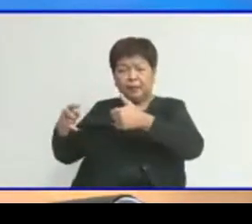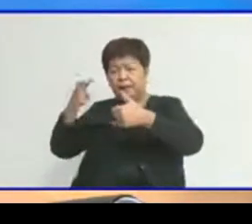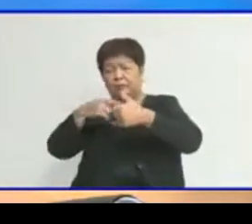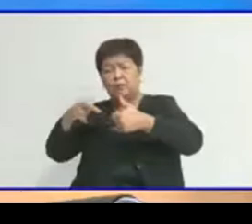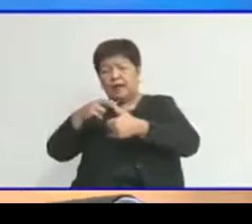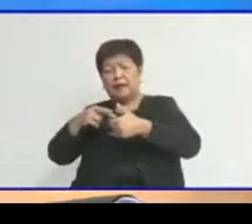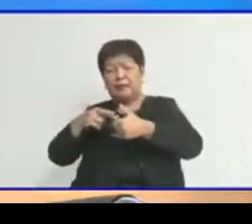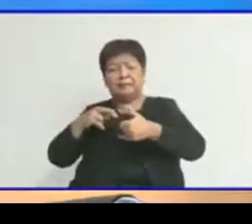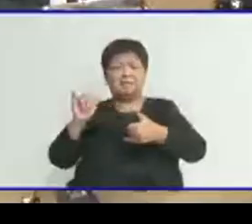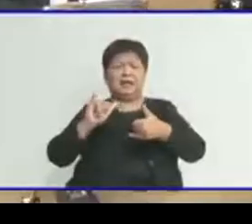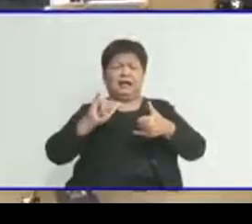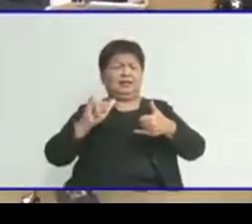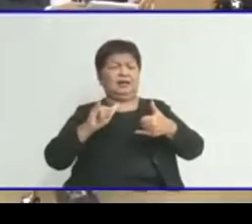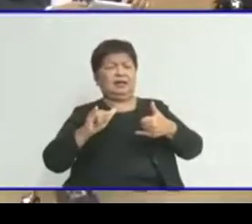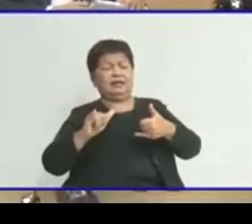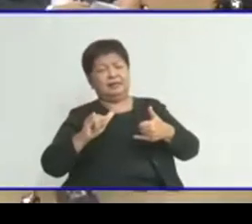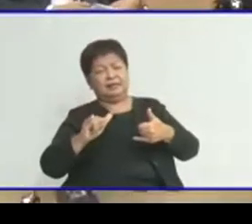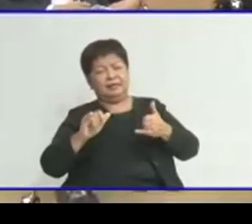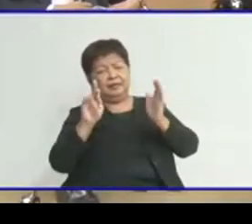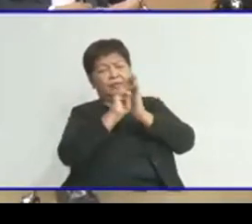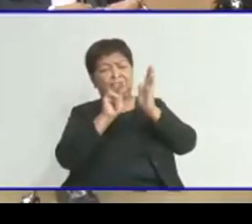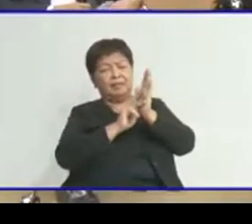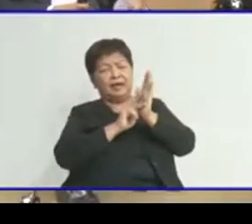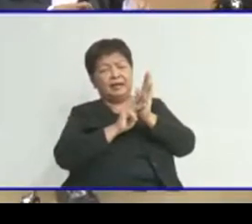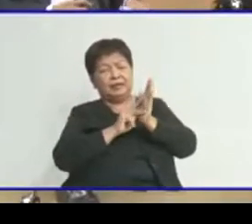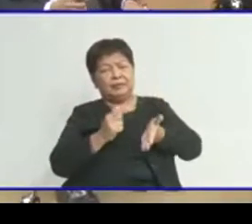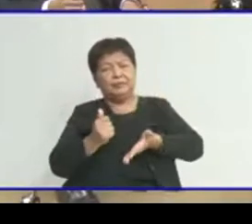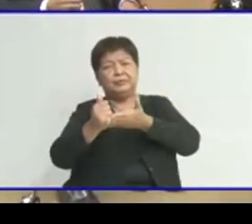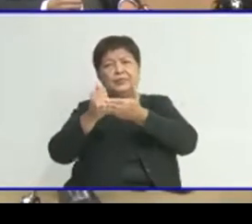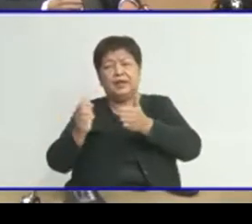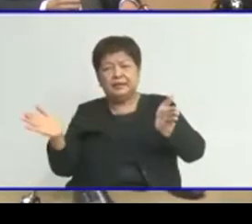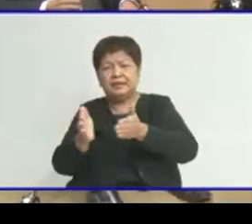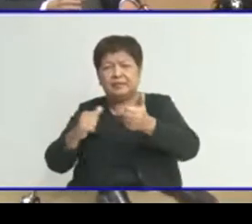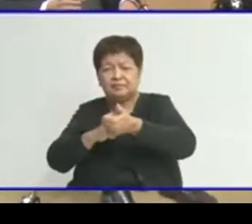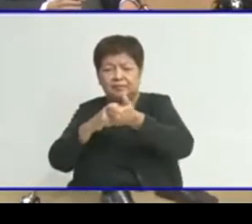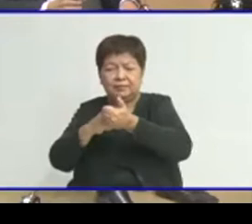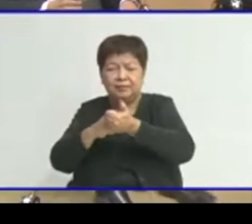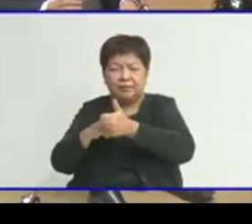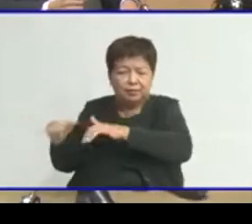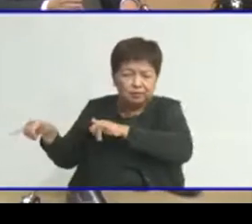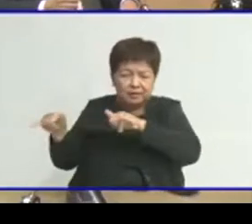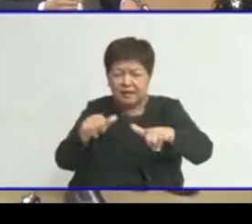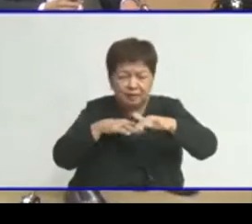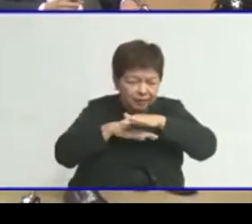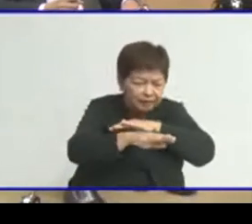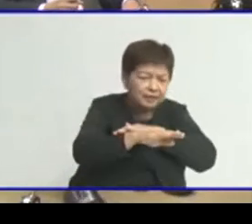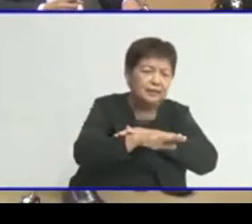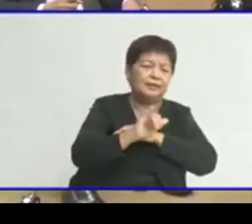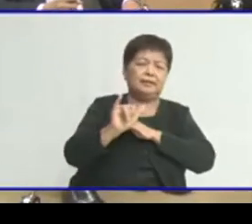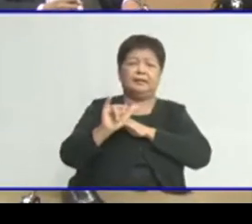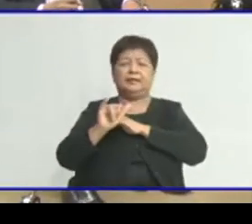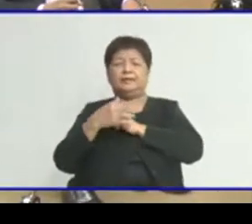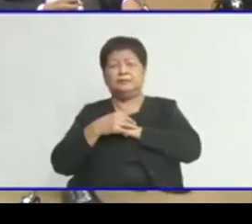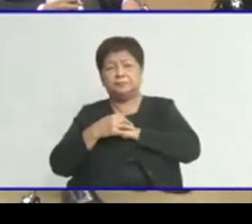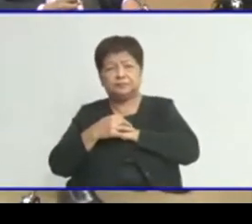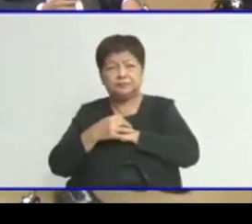ขึ้นมาเลยที่มีกฎหมายรองรับถึงจะว่าสับกฎหมายเนี่ยระเบียบสำนักนายกมันจะต่ำกว่าพรบ.เข้าเมืองใ